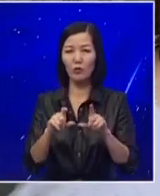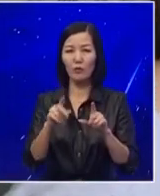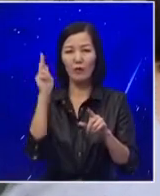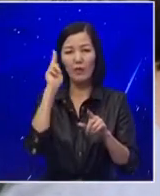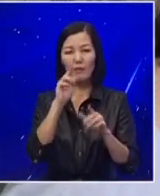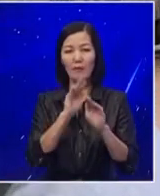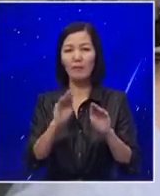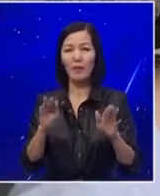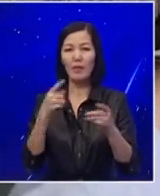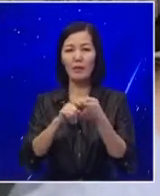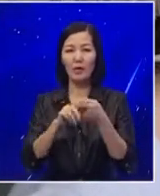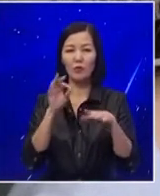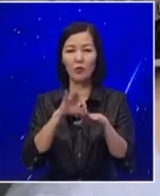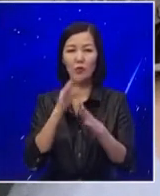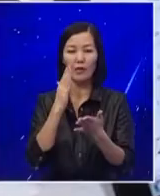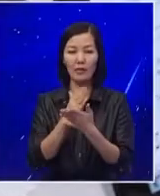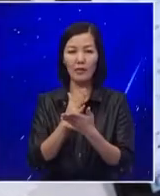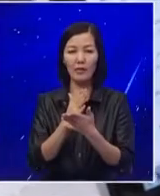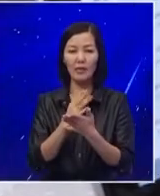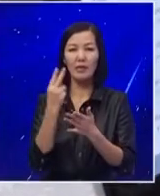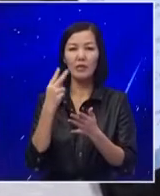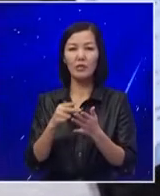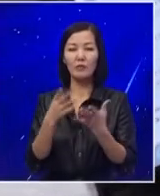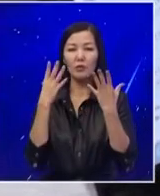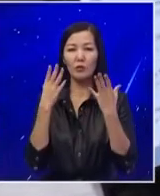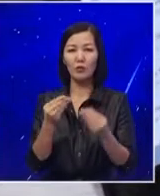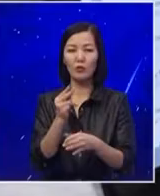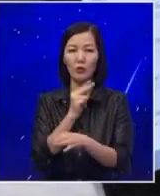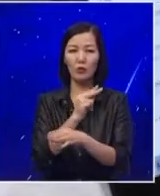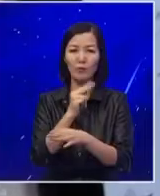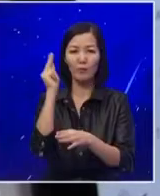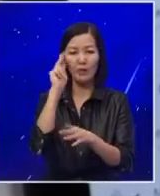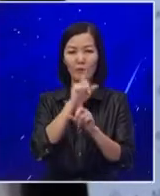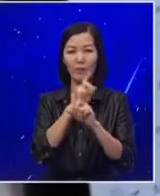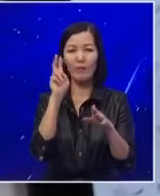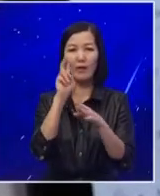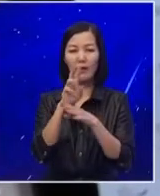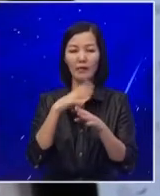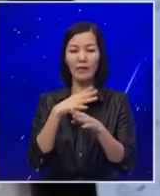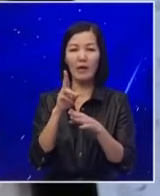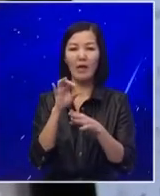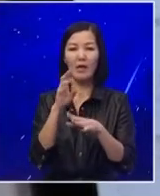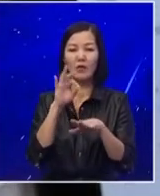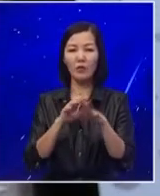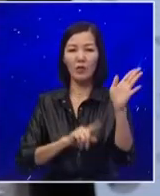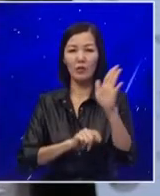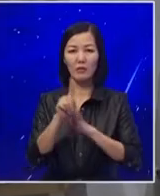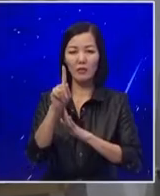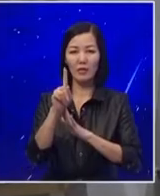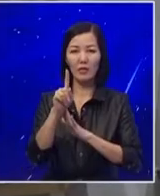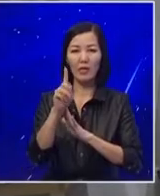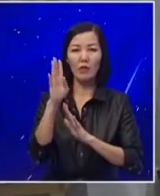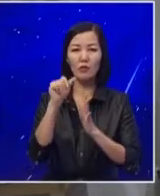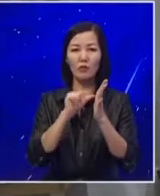алып жатқан балалар арасында анықталып отыр. 20-сы күндізгі режимде оқытылғандар. Жалпы өңірде корона індетті жыл басынан 460-қа жуық